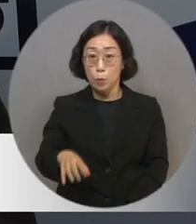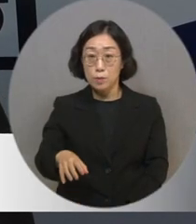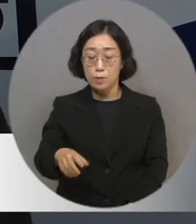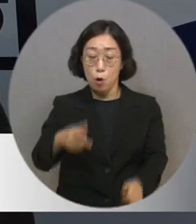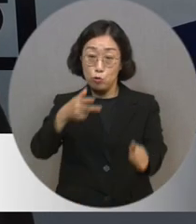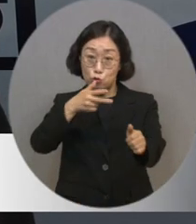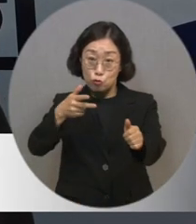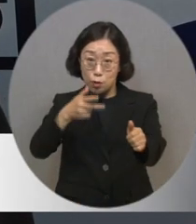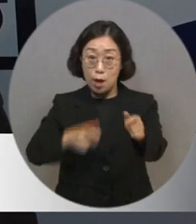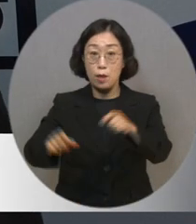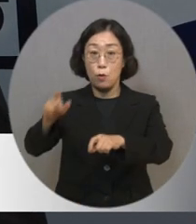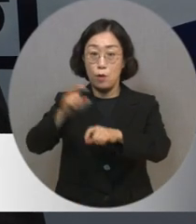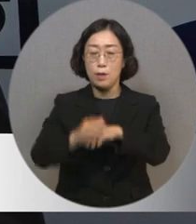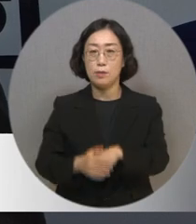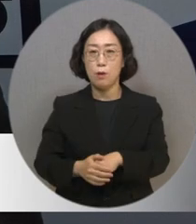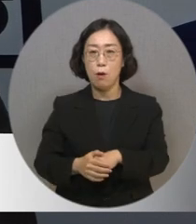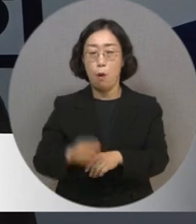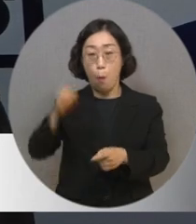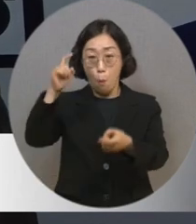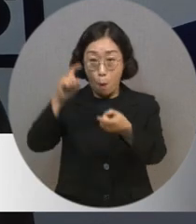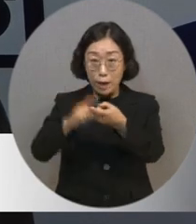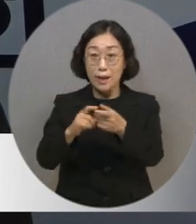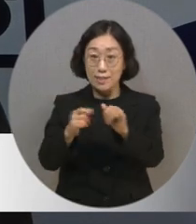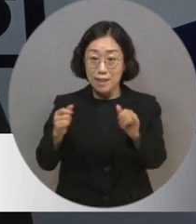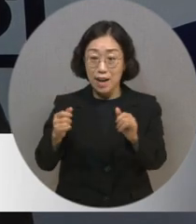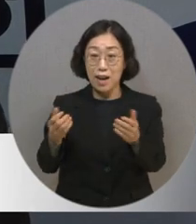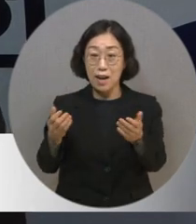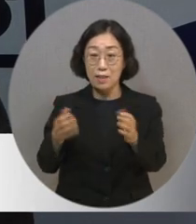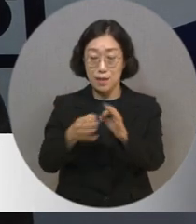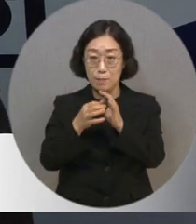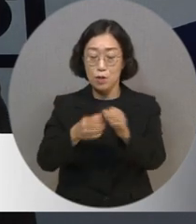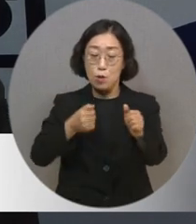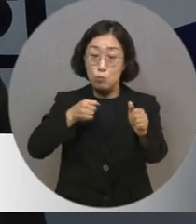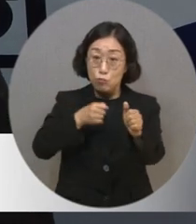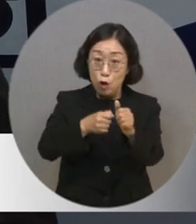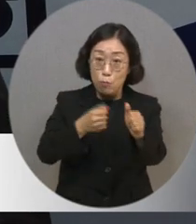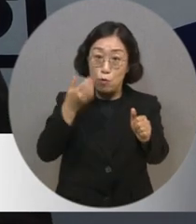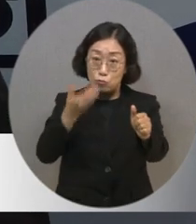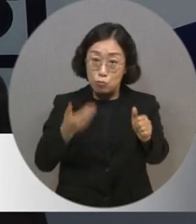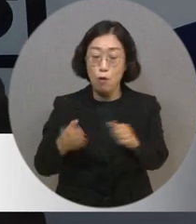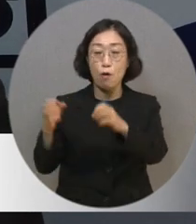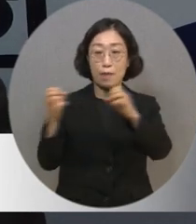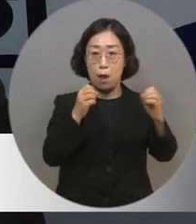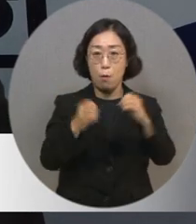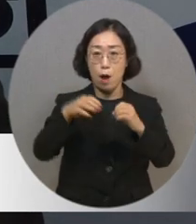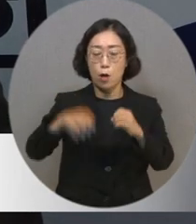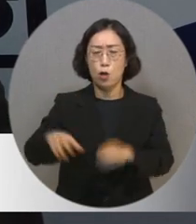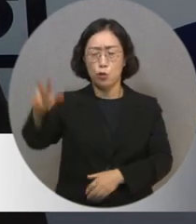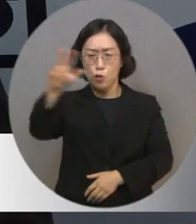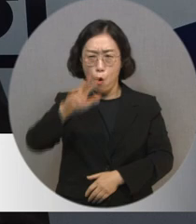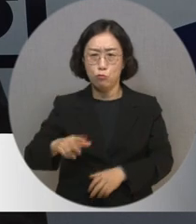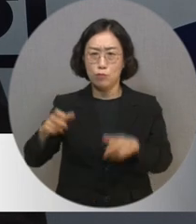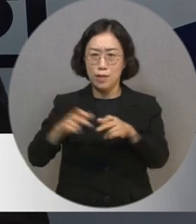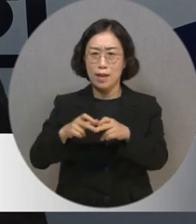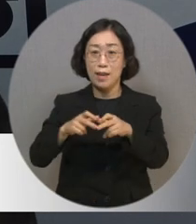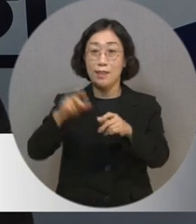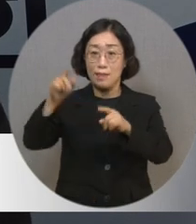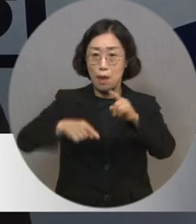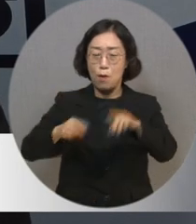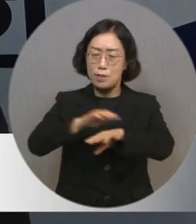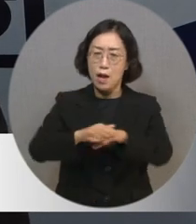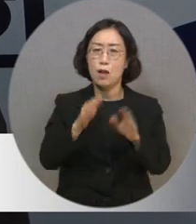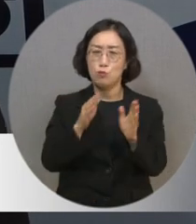중계뿐만 아니라 이제 관계자분들도 만나면서 다양한 얘기도 나눌 수 있고 이 전국 장애인 체육대회가 얼마나 많이 준비가 돼